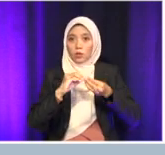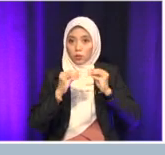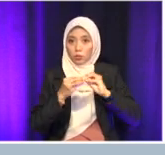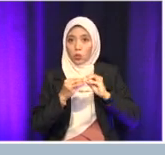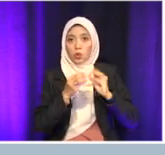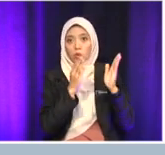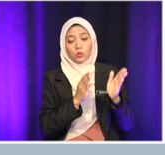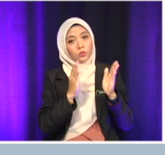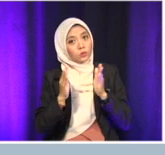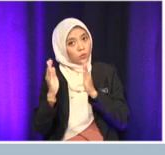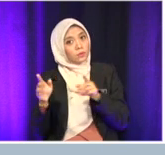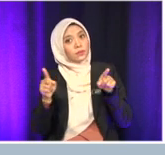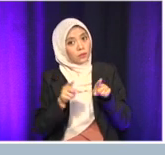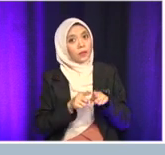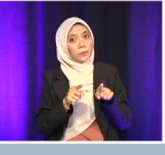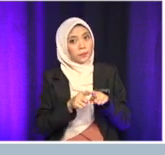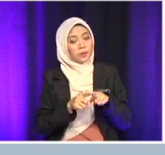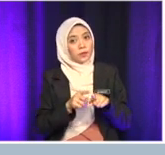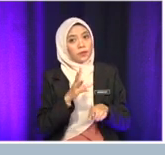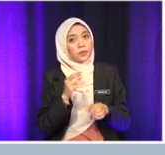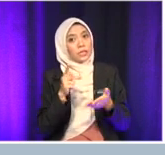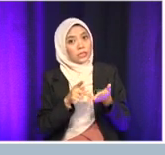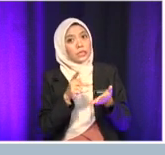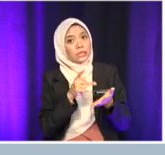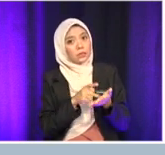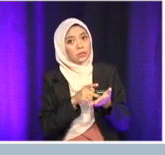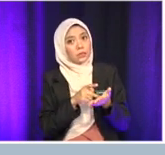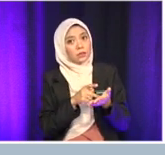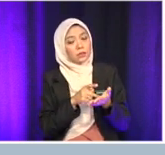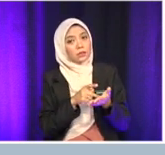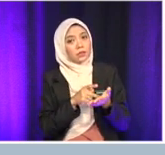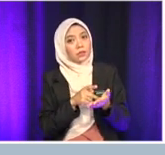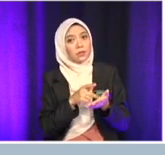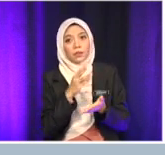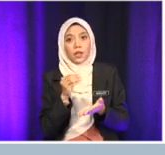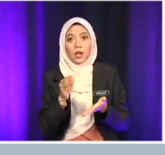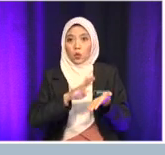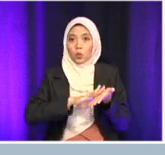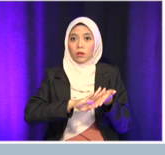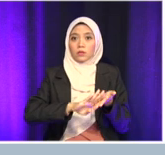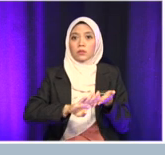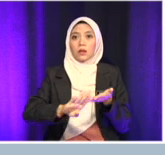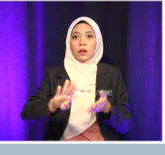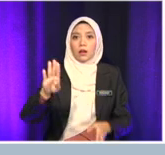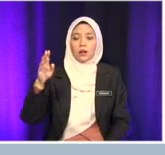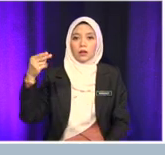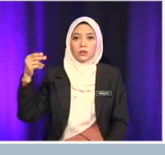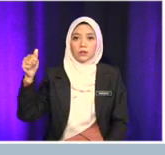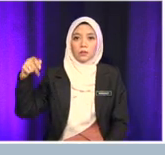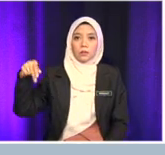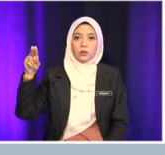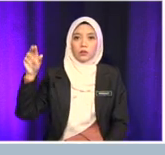X dengan Y sama maka di sini kita akan Hapuskan kita berjaya Hapuskan Why dengan Why karena